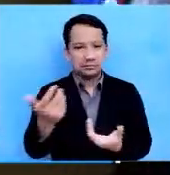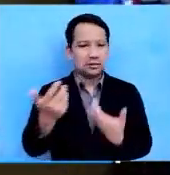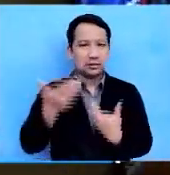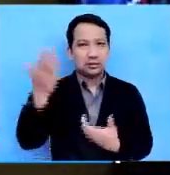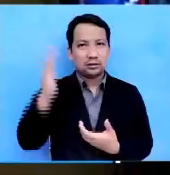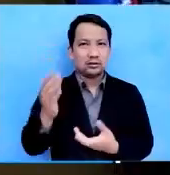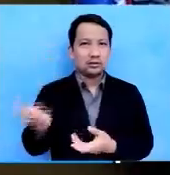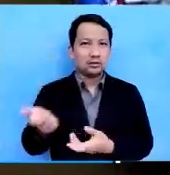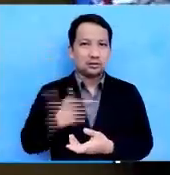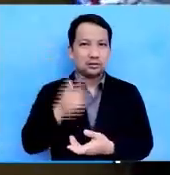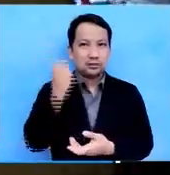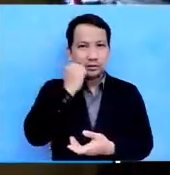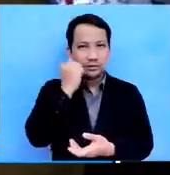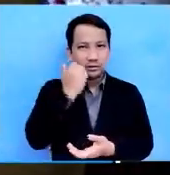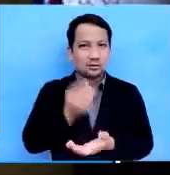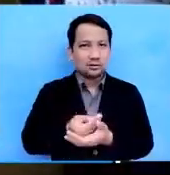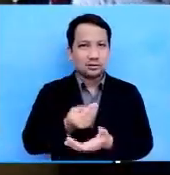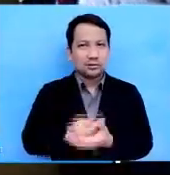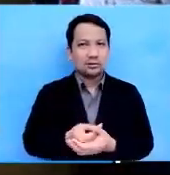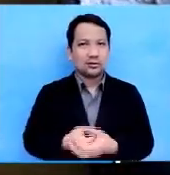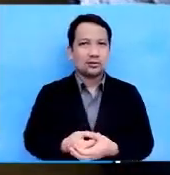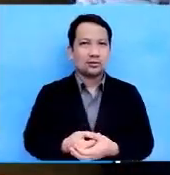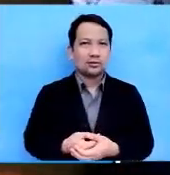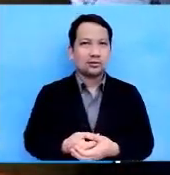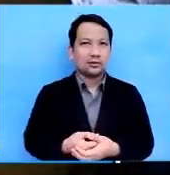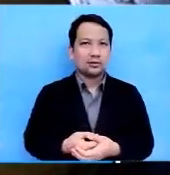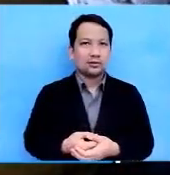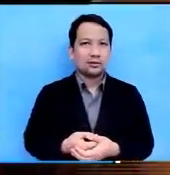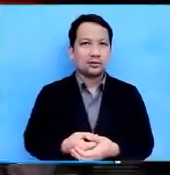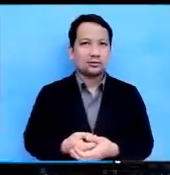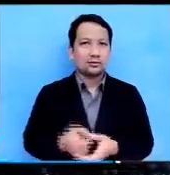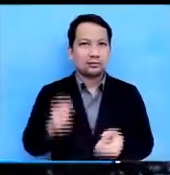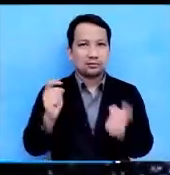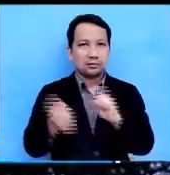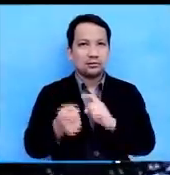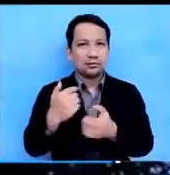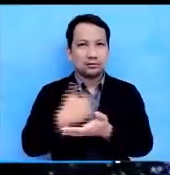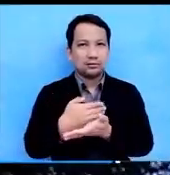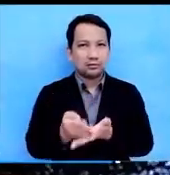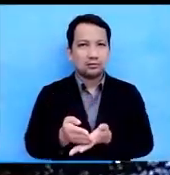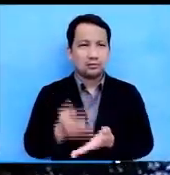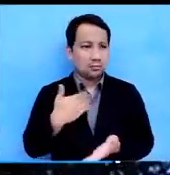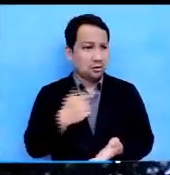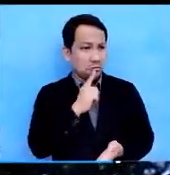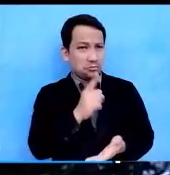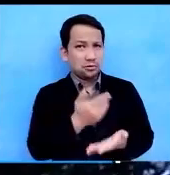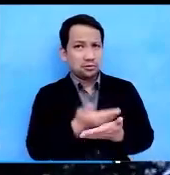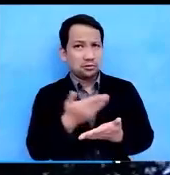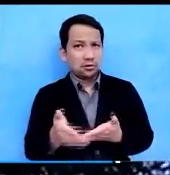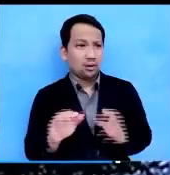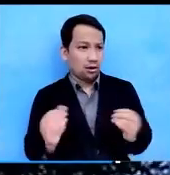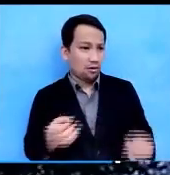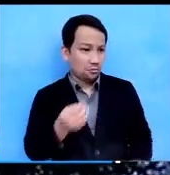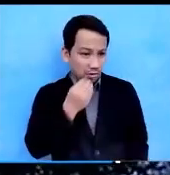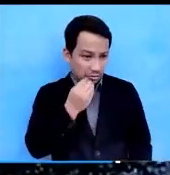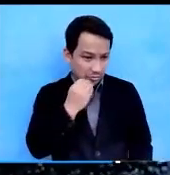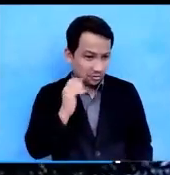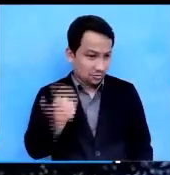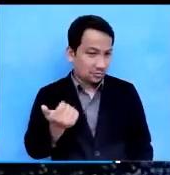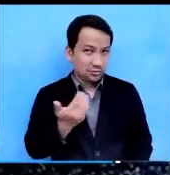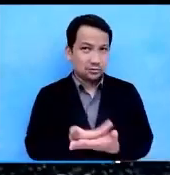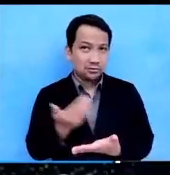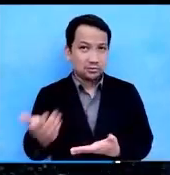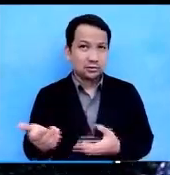tayo ng pambili araw-araw. Sa adjust na lang ng budget. Bibili pa rin. Wala sa parang tayo kakain kung di tayo bibili ng